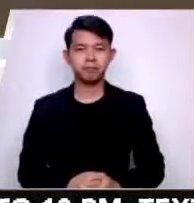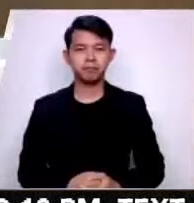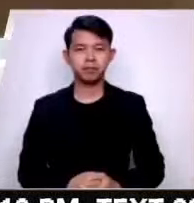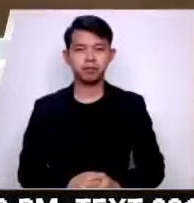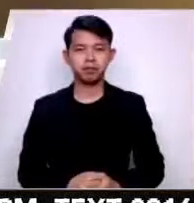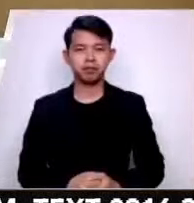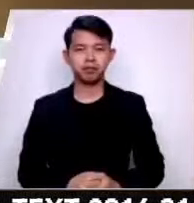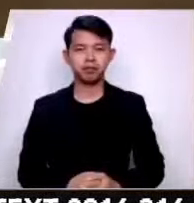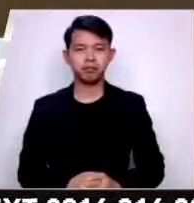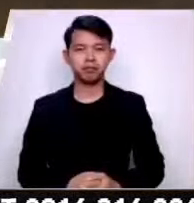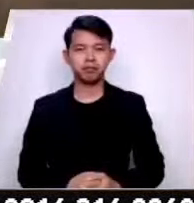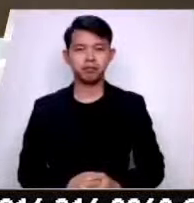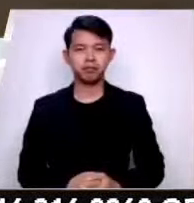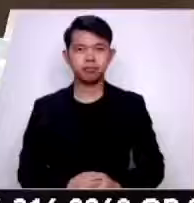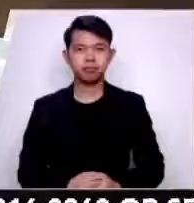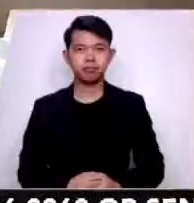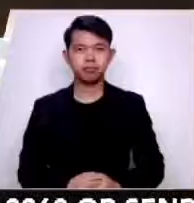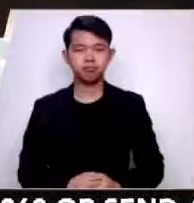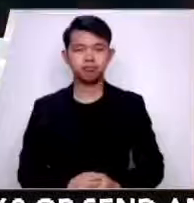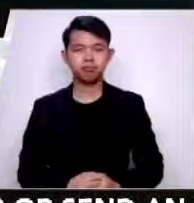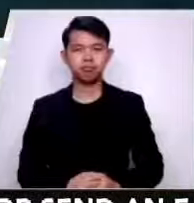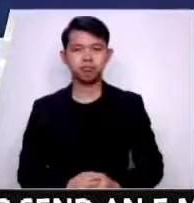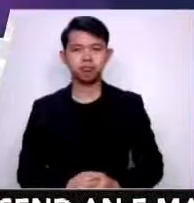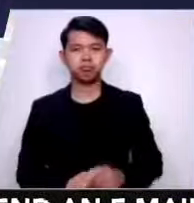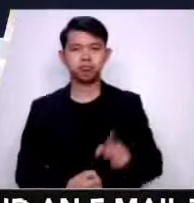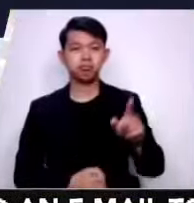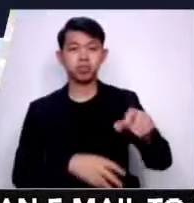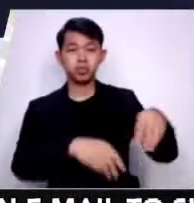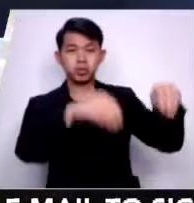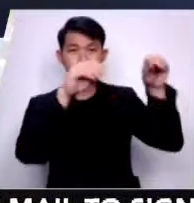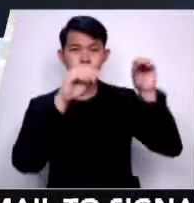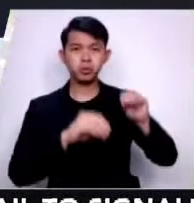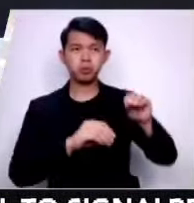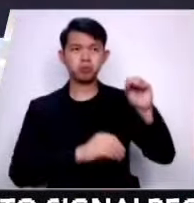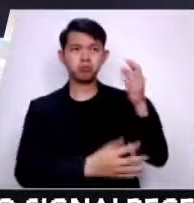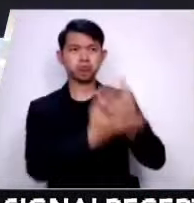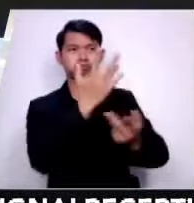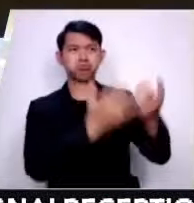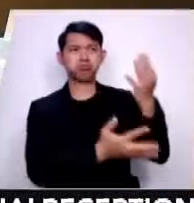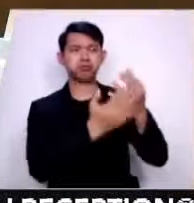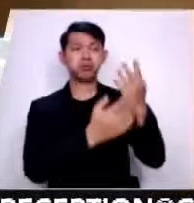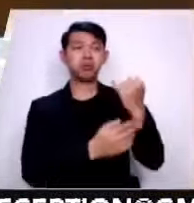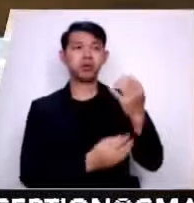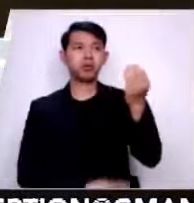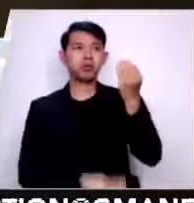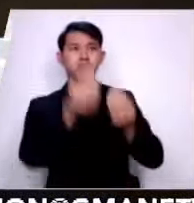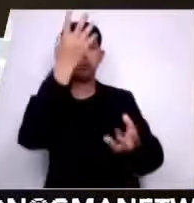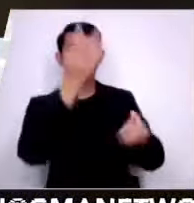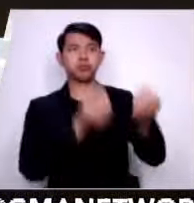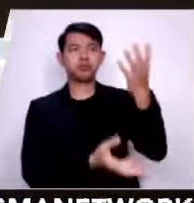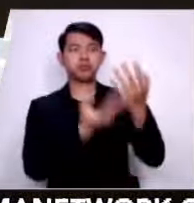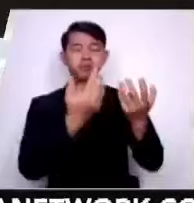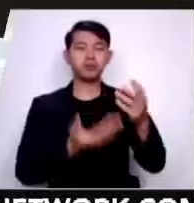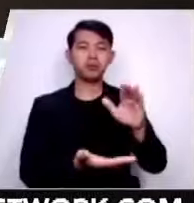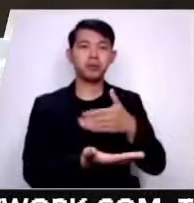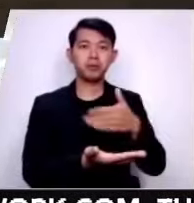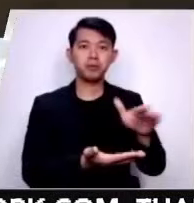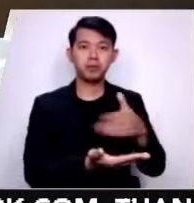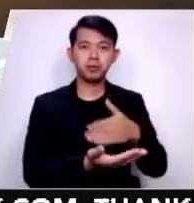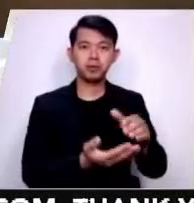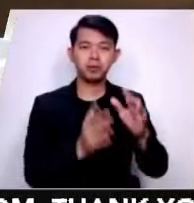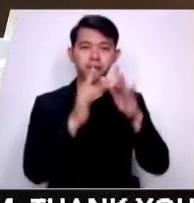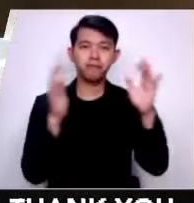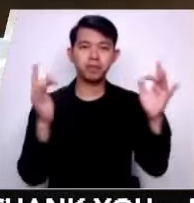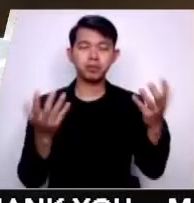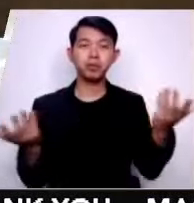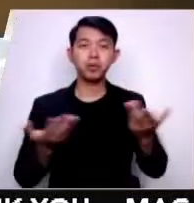Nagkabutas-butas habang nasusunog ang Trapal na yan matapos ang fireworks display sa music festival sa isang beach resort sa Makati City, Davao